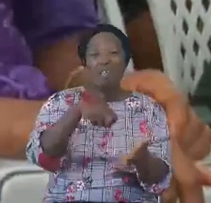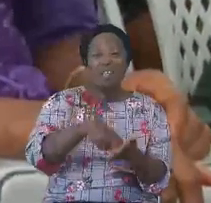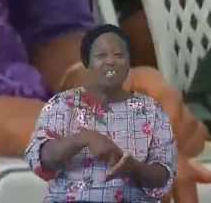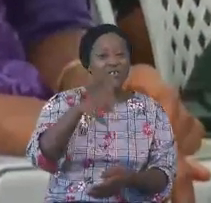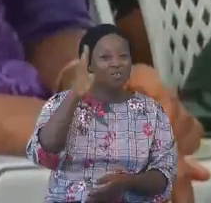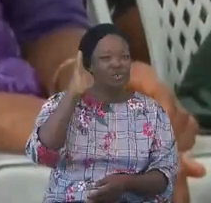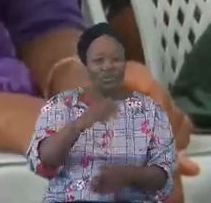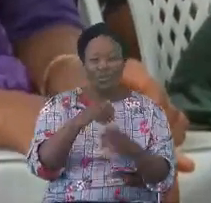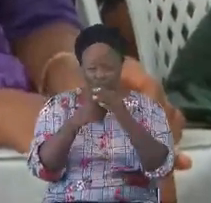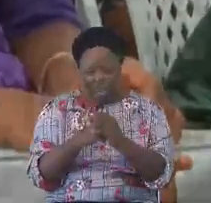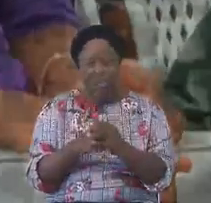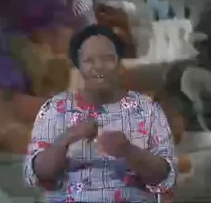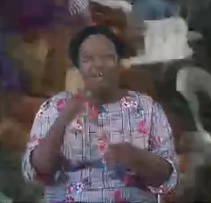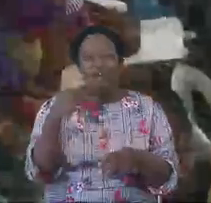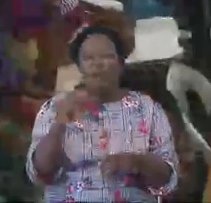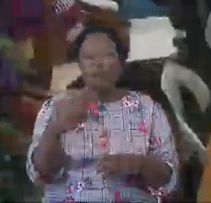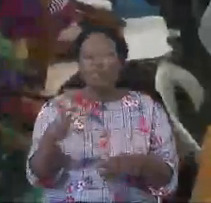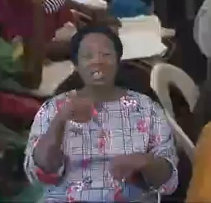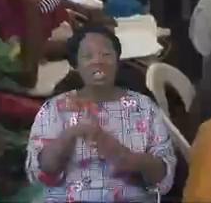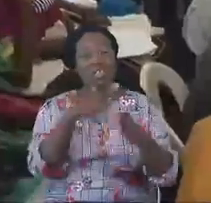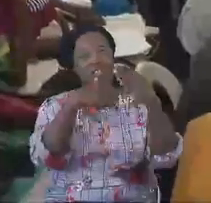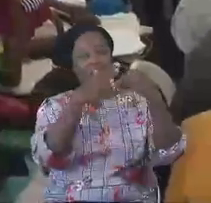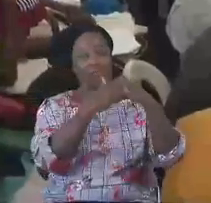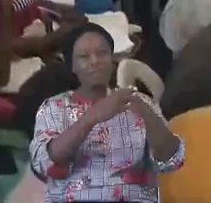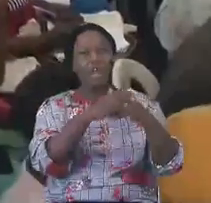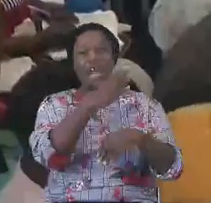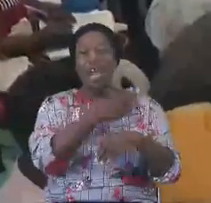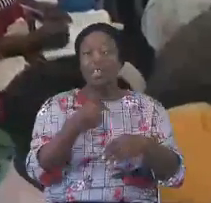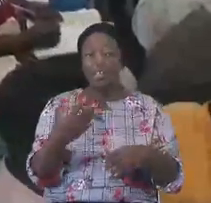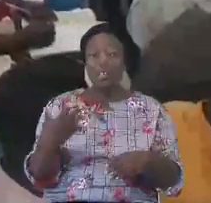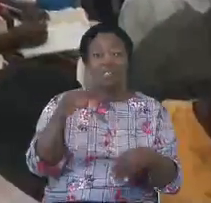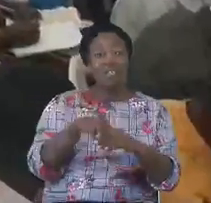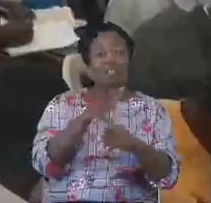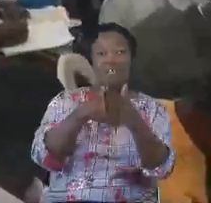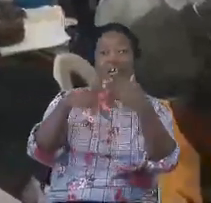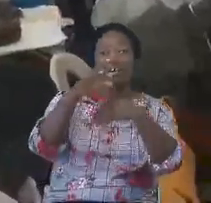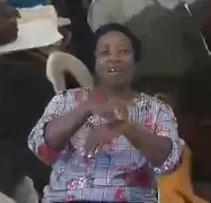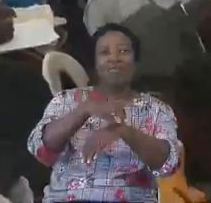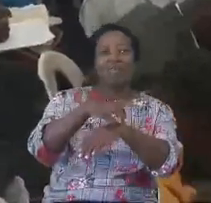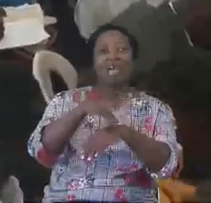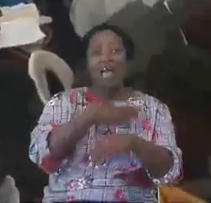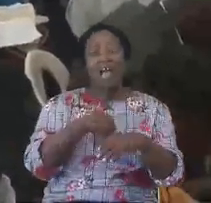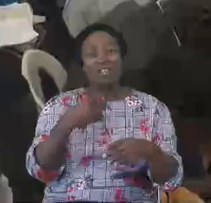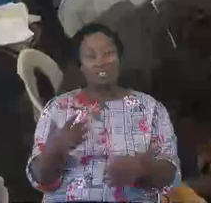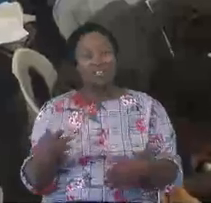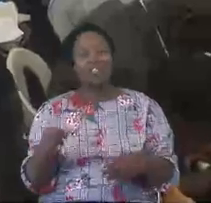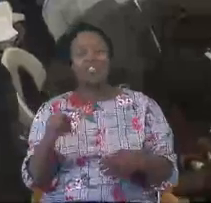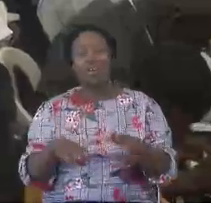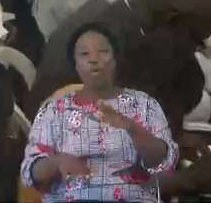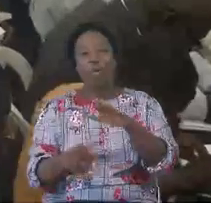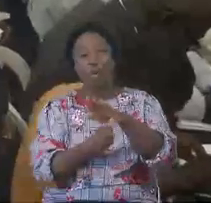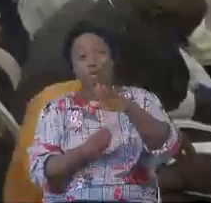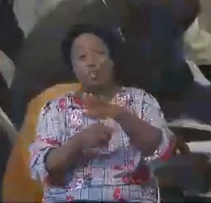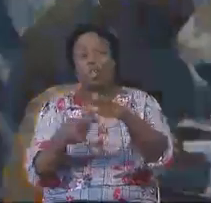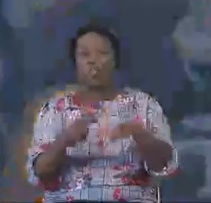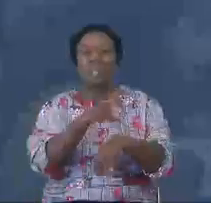fléchisse. » tout genou fléchisse dans les cieux, sur